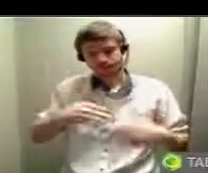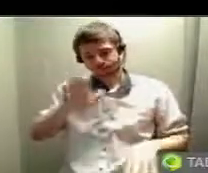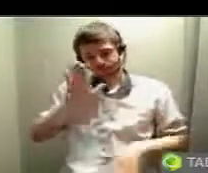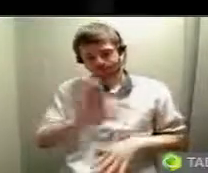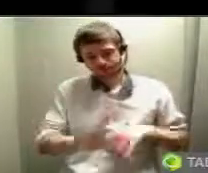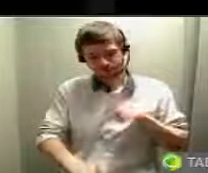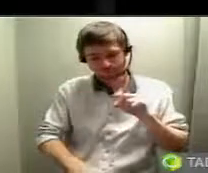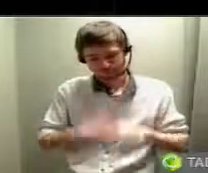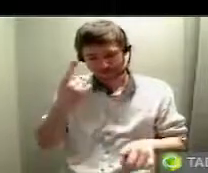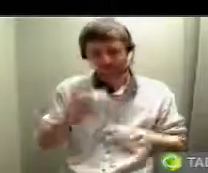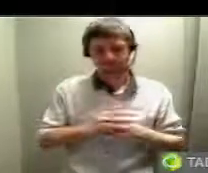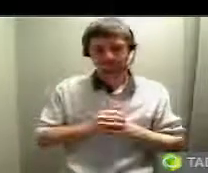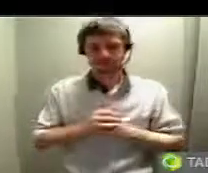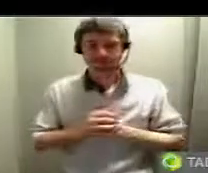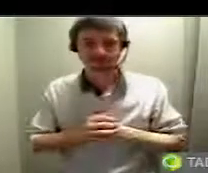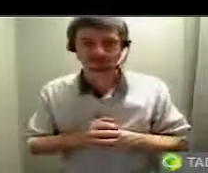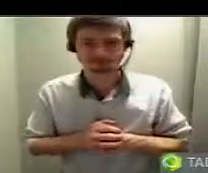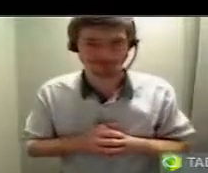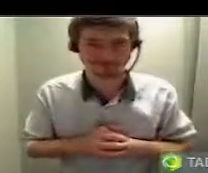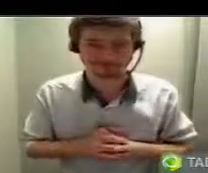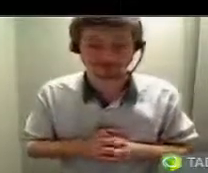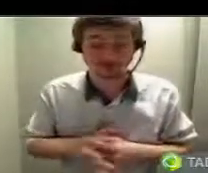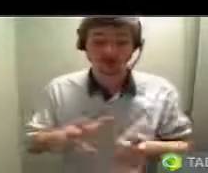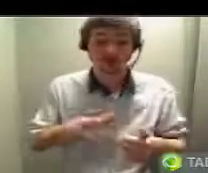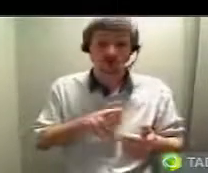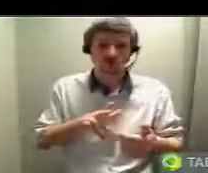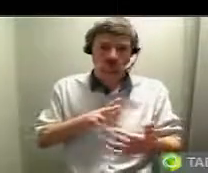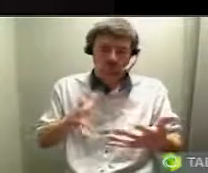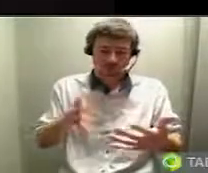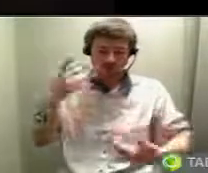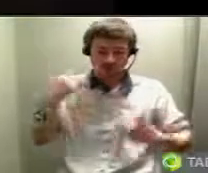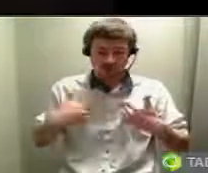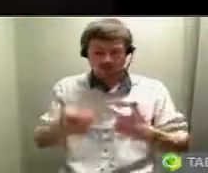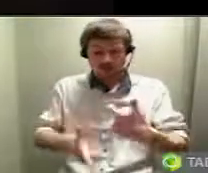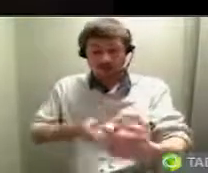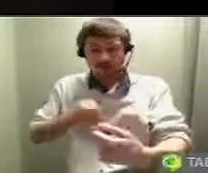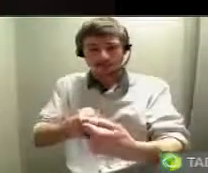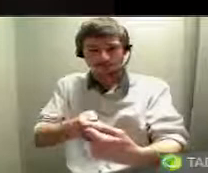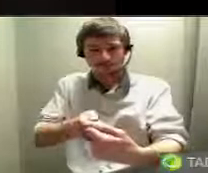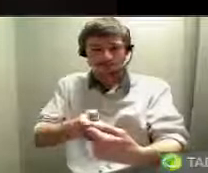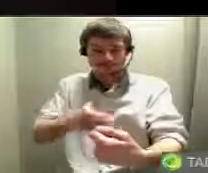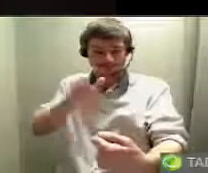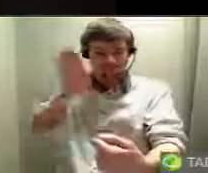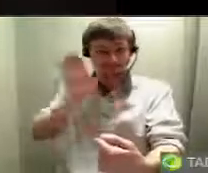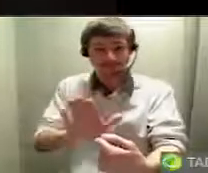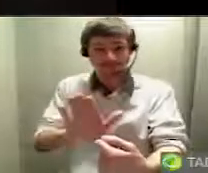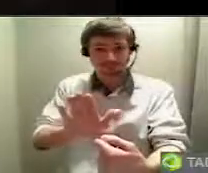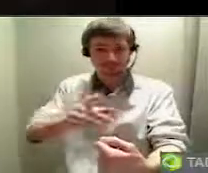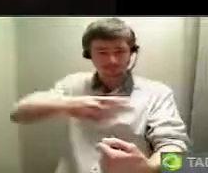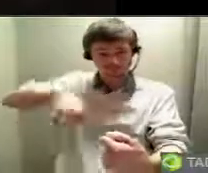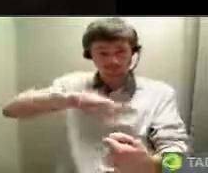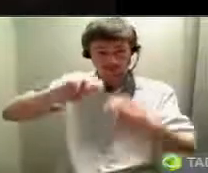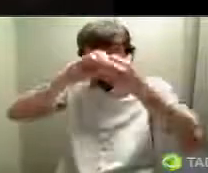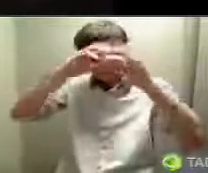peu à part, on prend des mesures spécifiques. Tant que l'on raisonnera comme ça, on n'aura pas gagné. Et